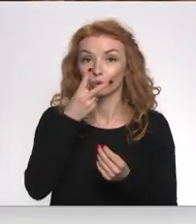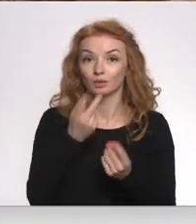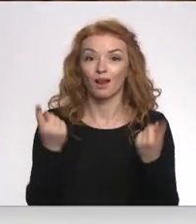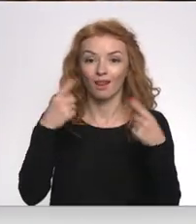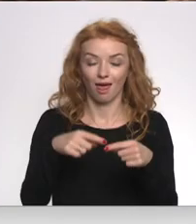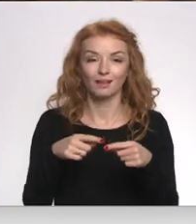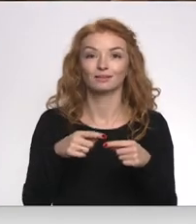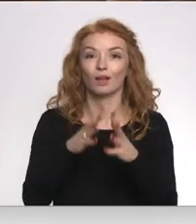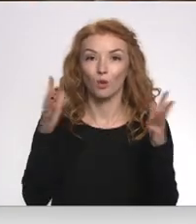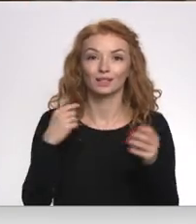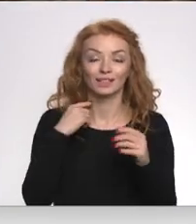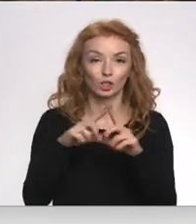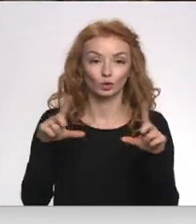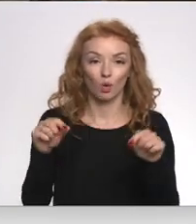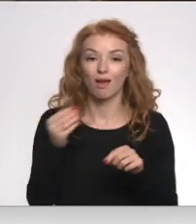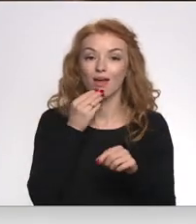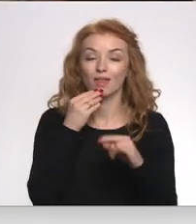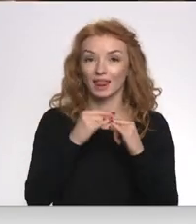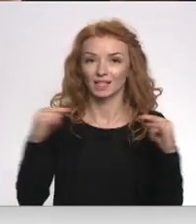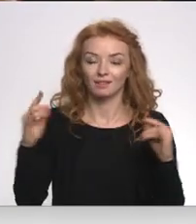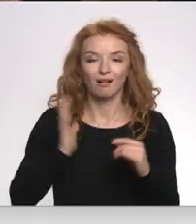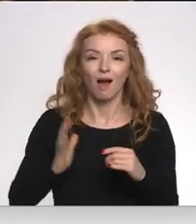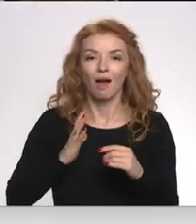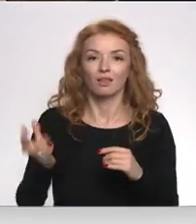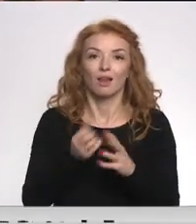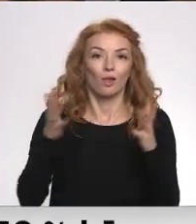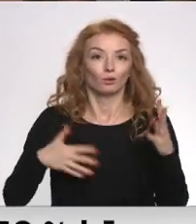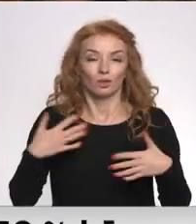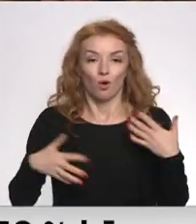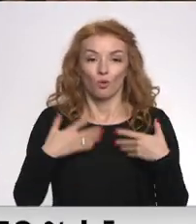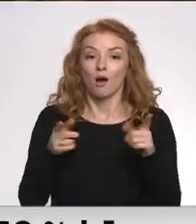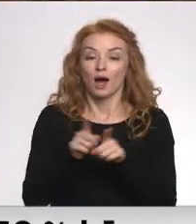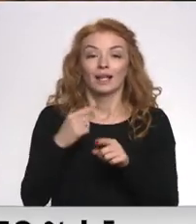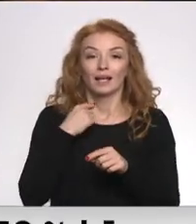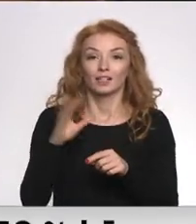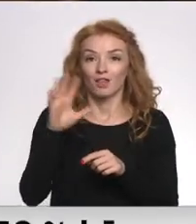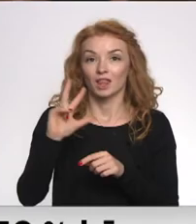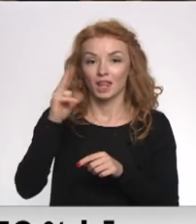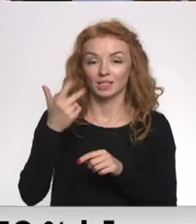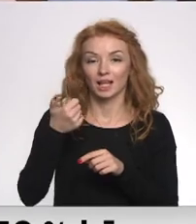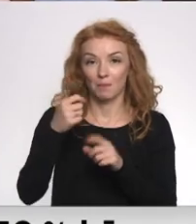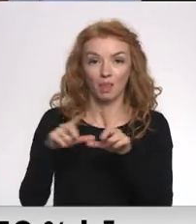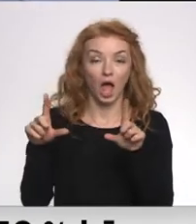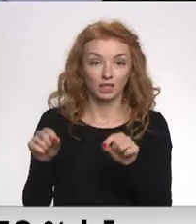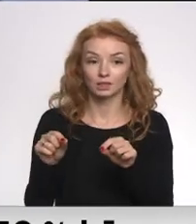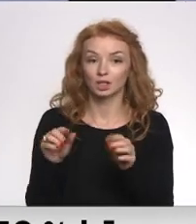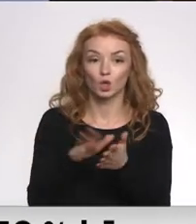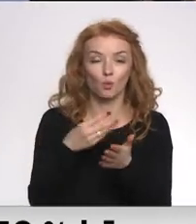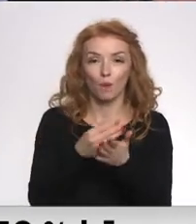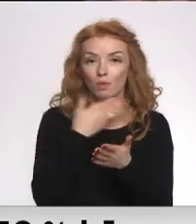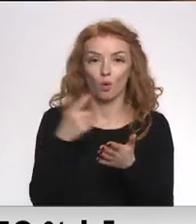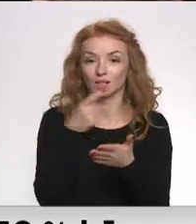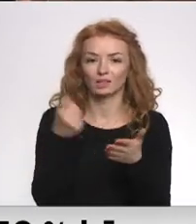ļoti daudzās Rīgas skolēdnīcās gaidīja ar lielu satraukumu. Arī Rīgas valsts trešajā ģimnāzijā vēl nav līdz